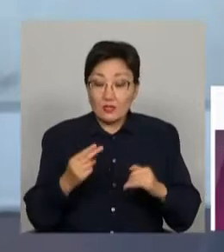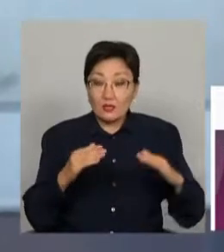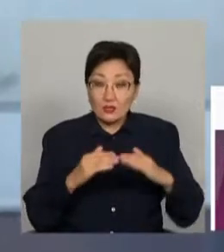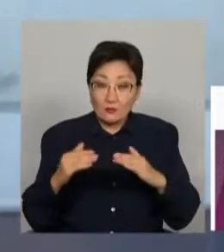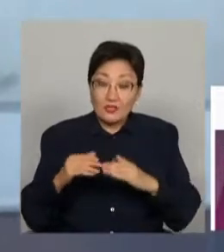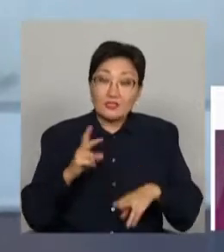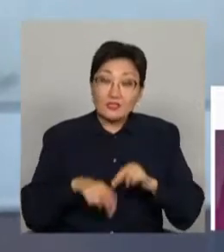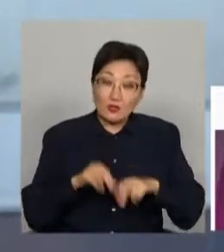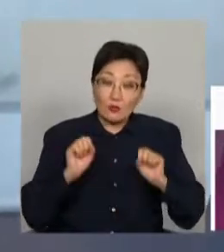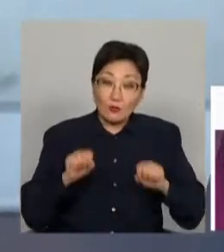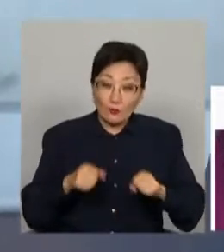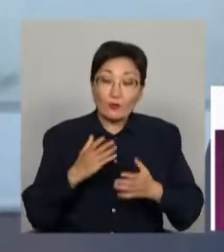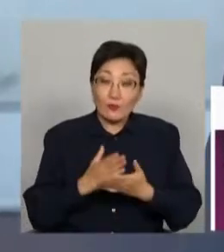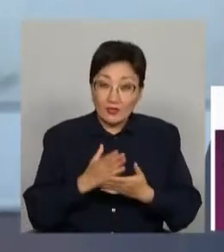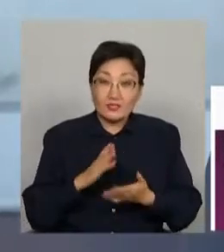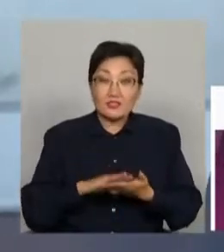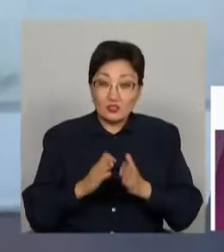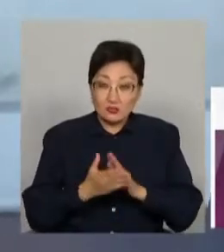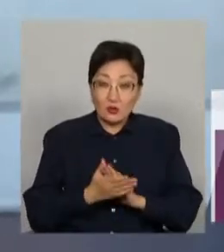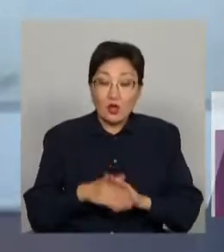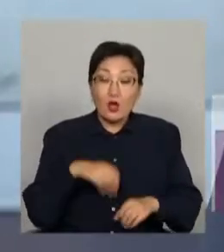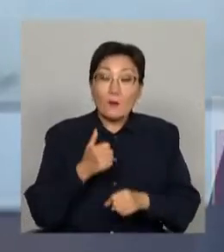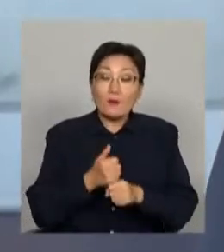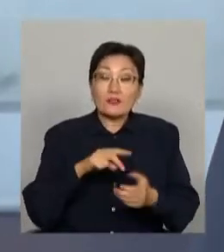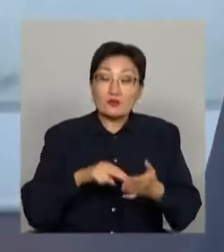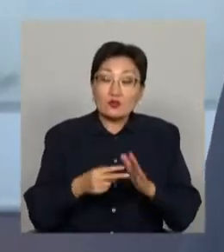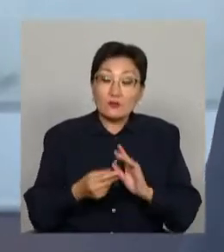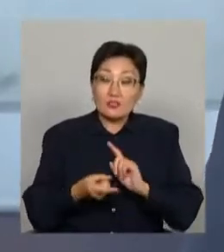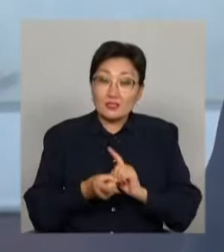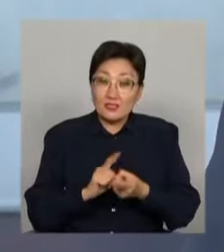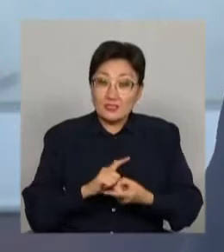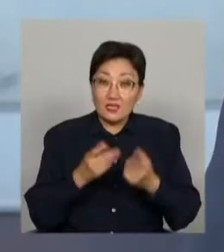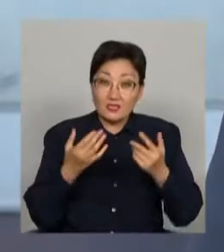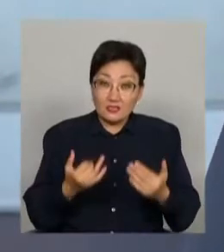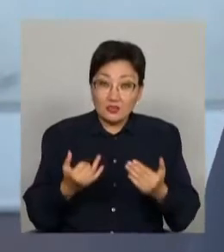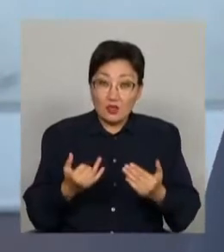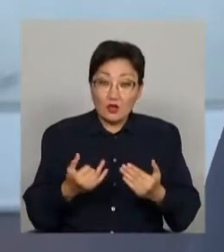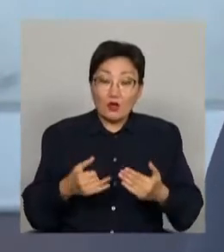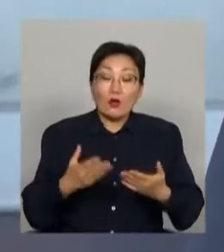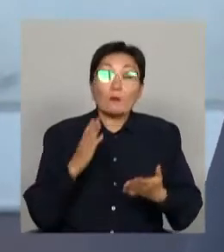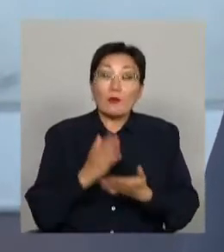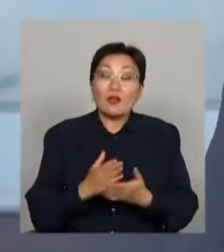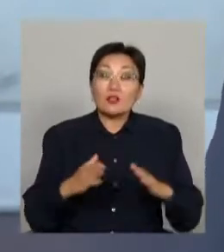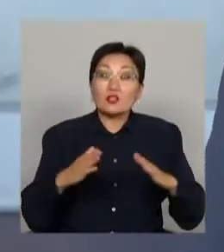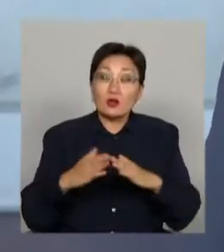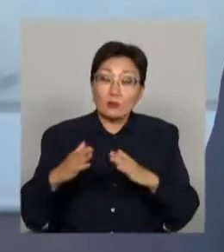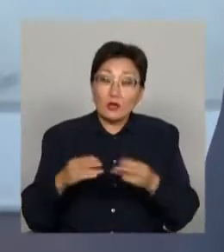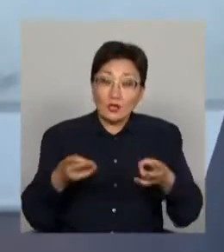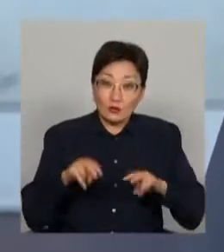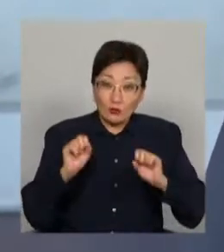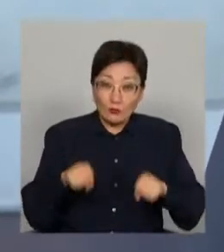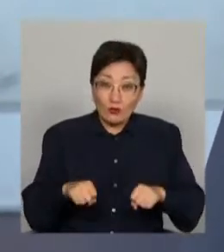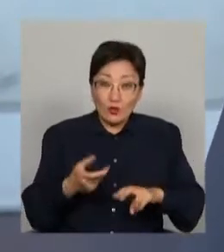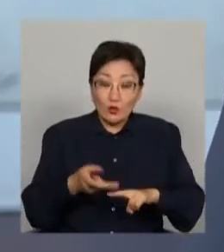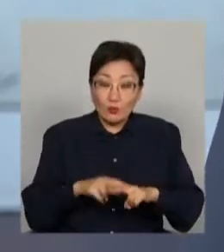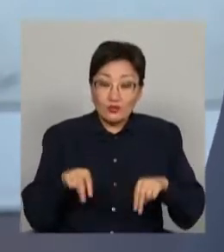нысандарды салу мүмкіншілігі бар дейтін болса, онда бас жоспарды өзгертіп, қазіргі тұрған үйлерді қалдыру мүмкіншілігі бар. Осыны